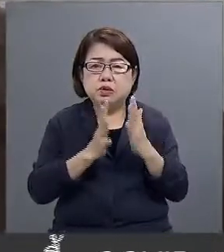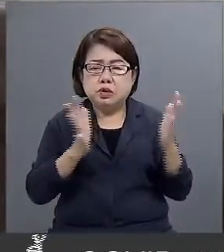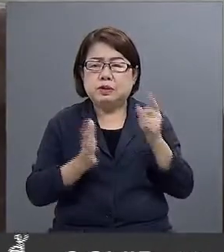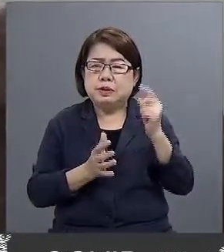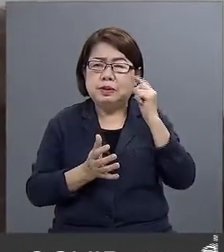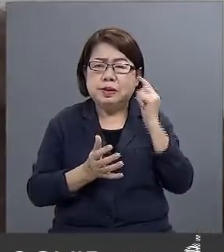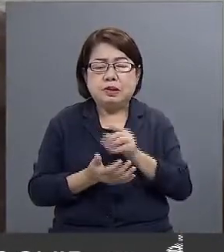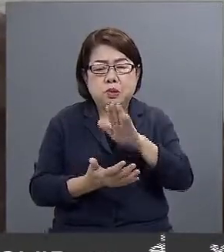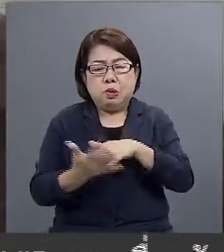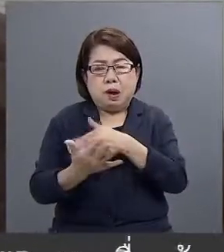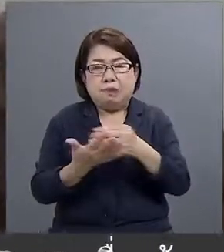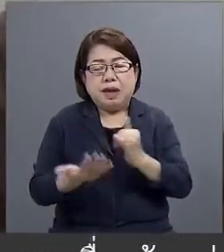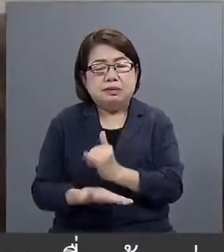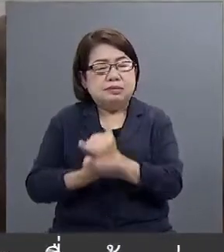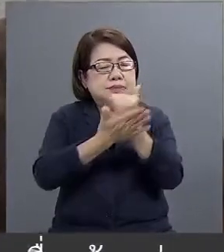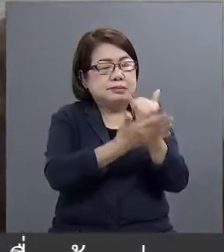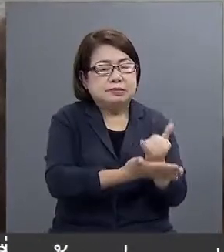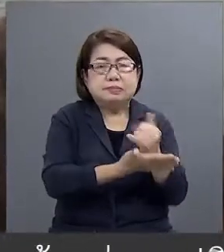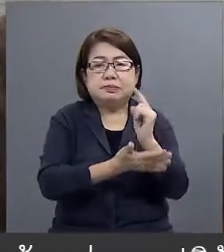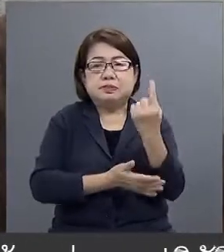วาฬไปยังพื้นที่ที่เหมาะสมอีกครั้งค่ะอ่ะ